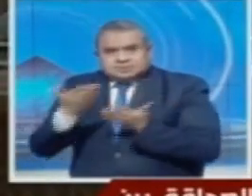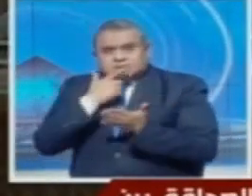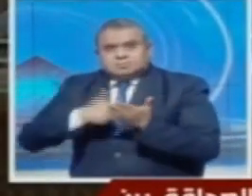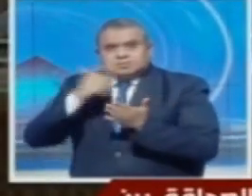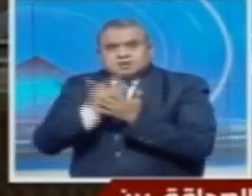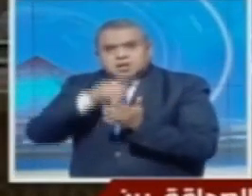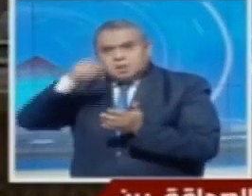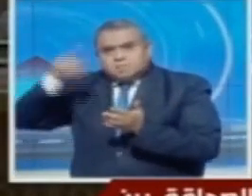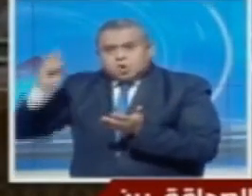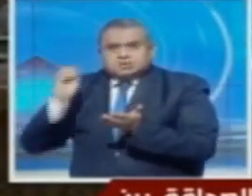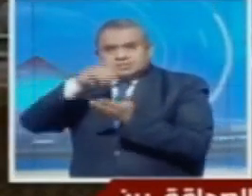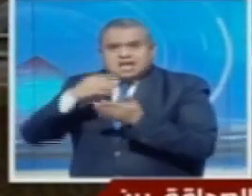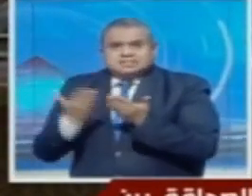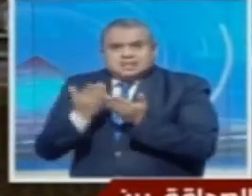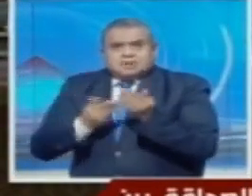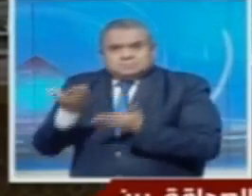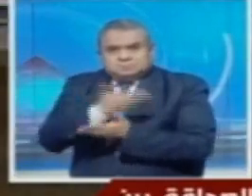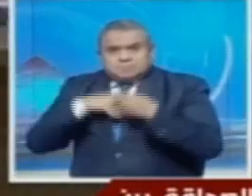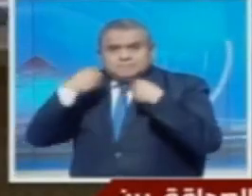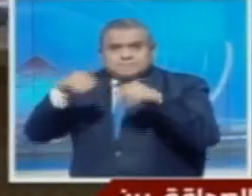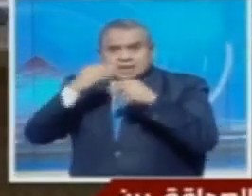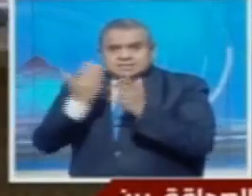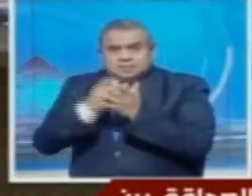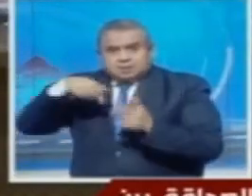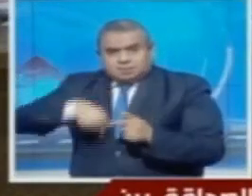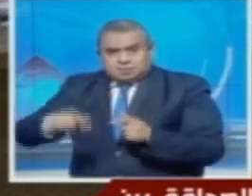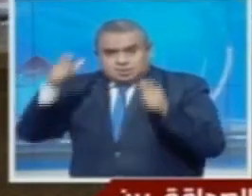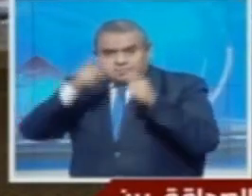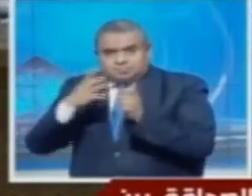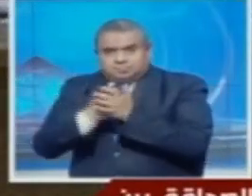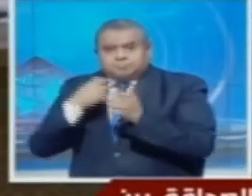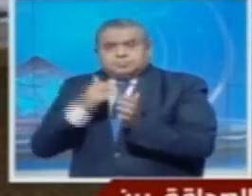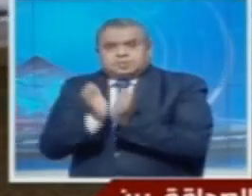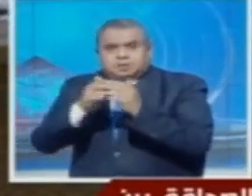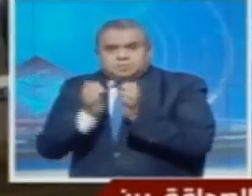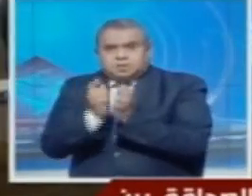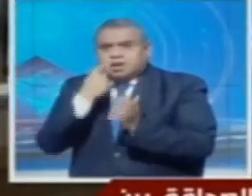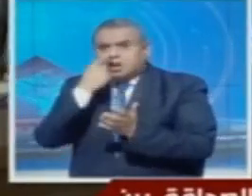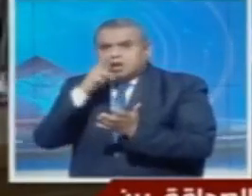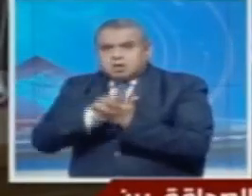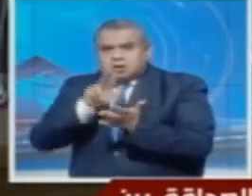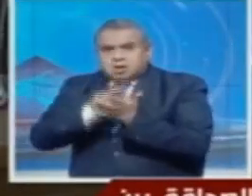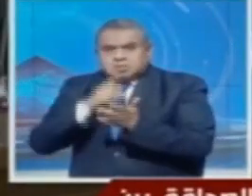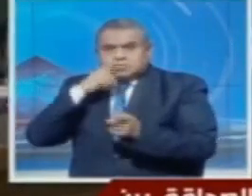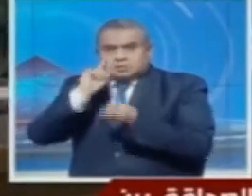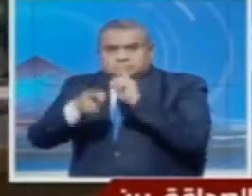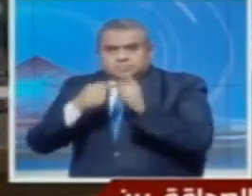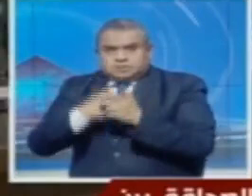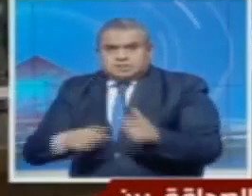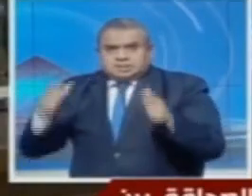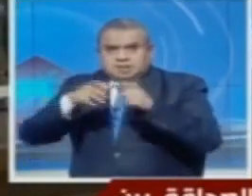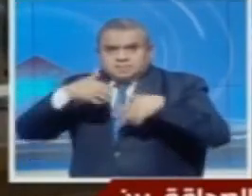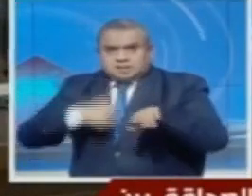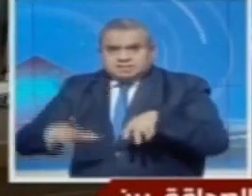على هذه البورصة، لافتا إلى أن اجتماع اليوم يأتي في إطار تنفيذ مجموعة القرارات والتوصيات الصادرة عن